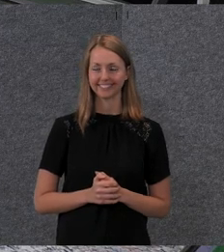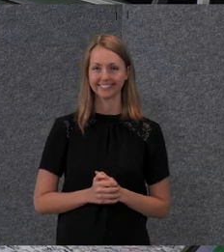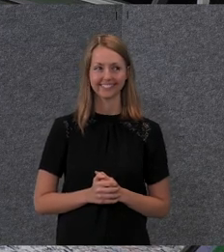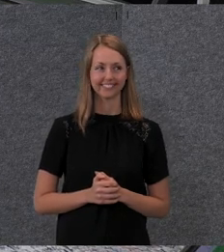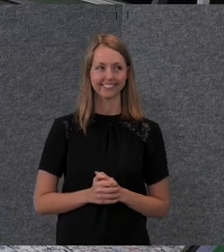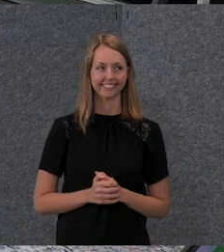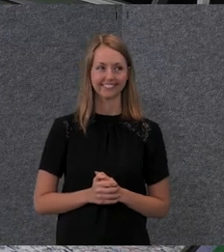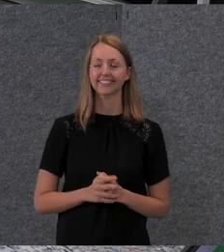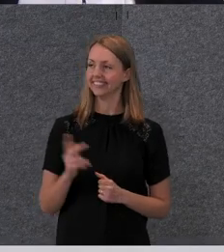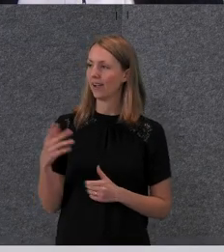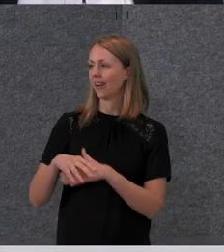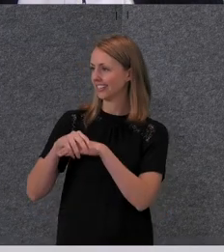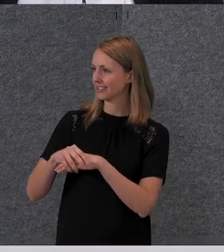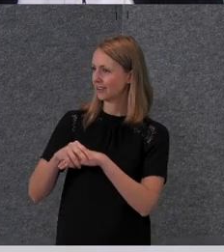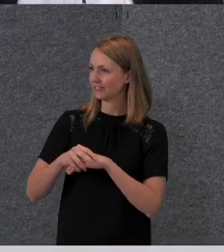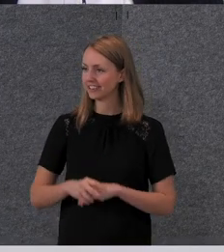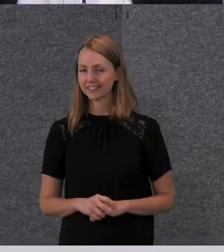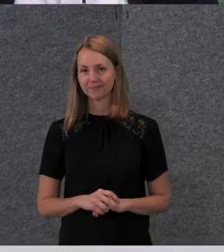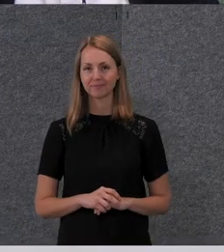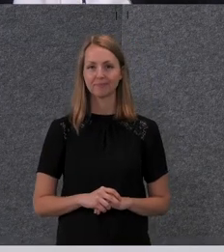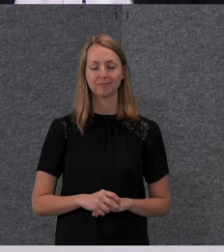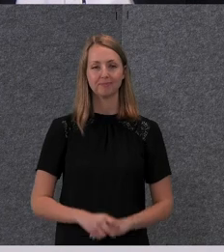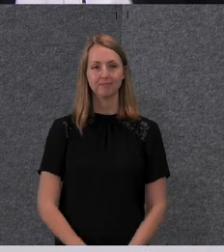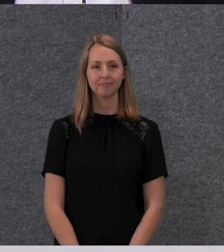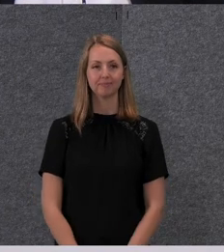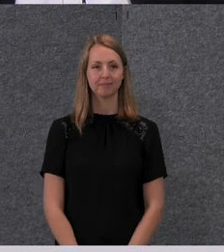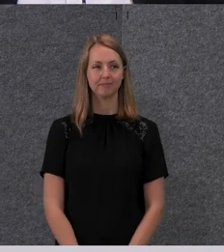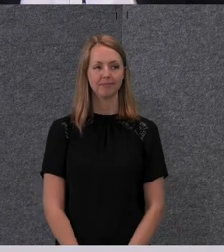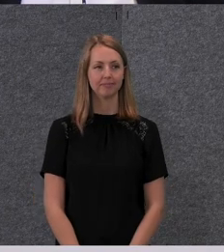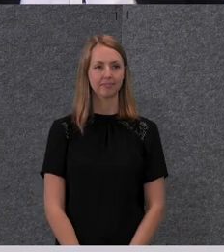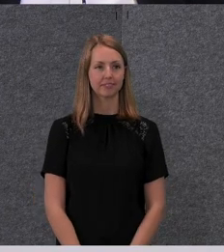Auch natürlich einen herzlichen Glückwunsch von unserer Seite.